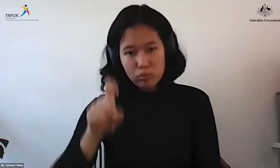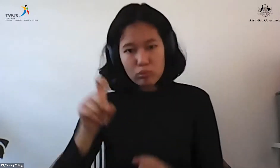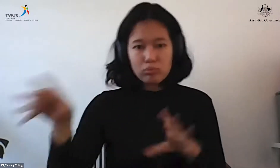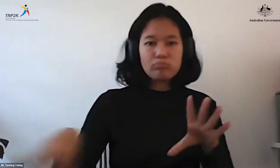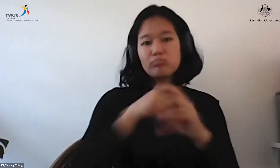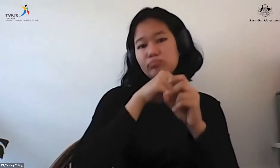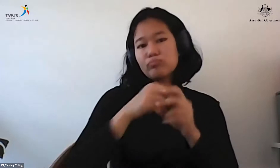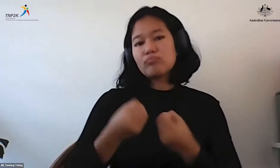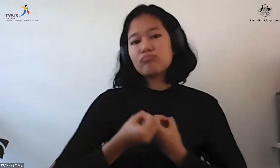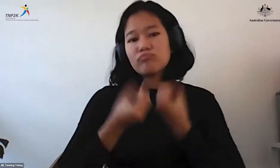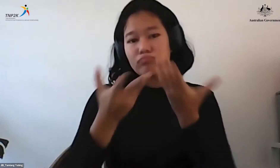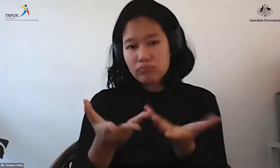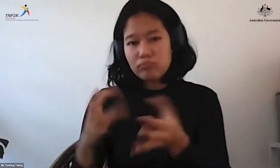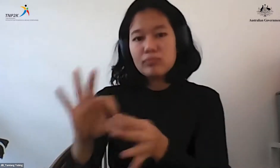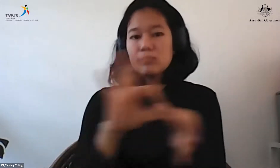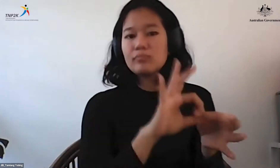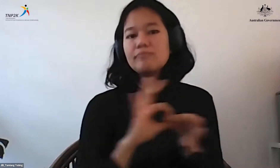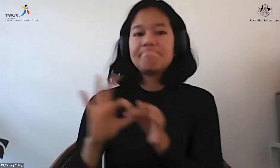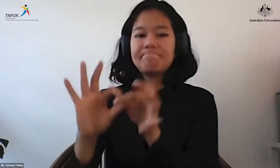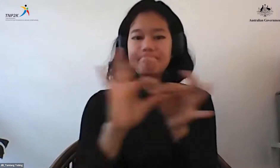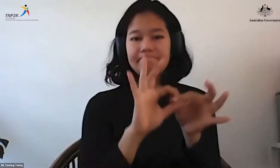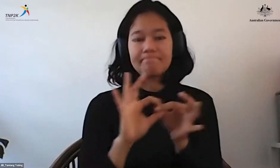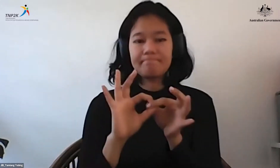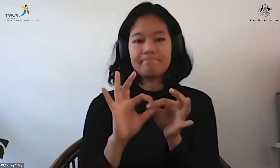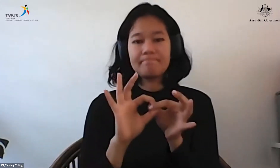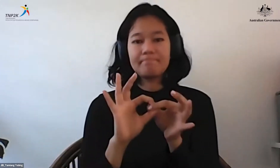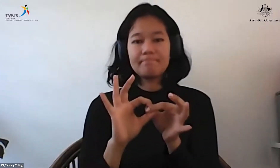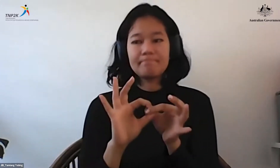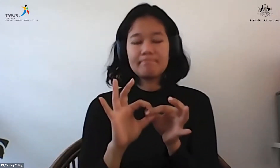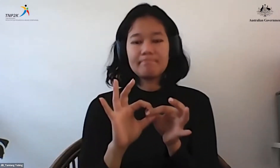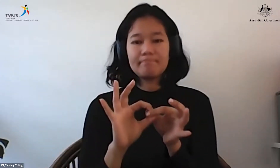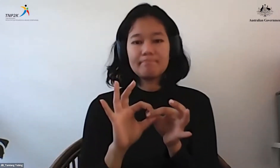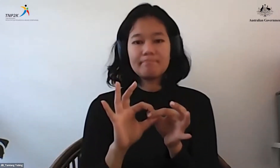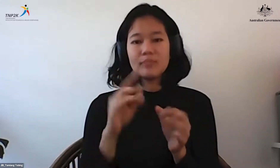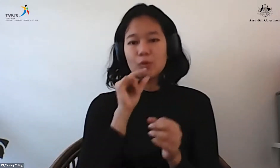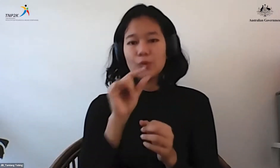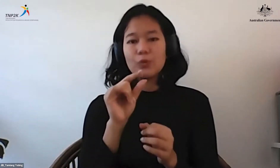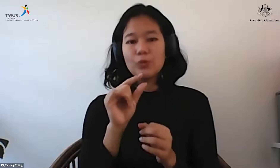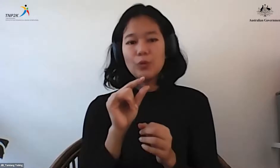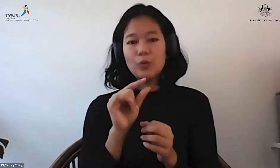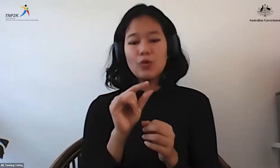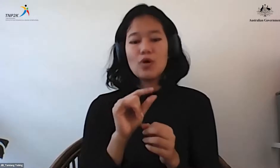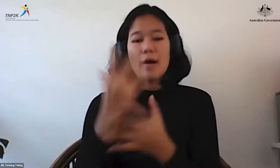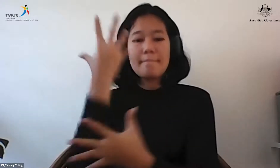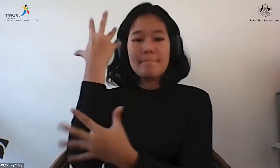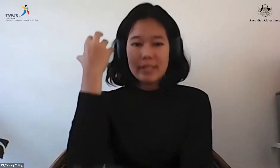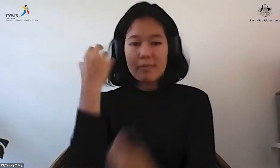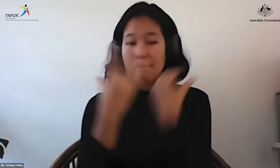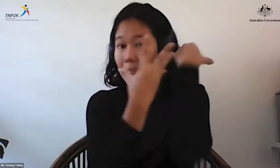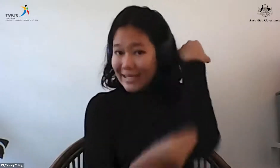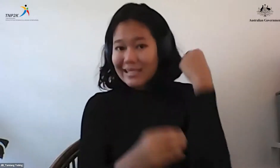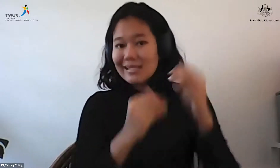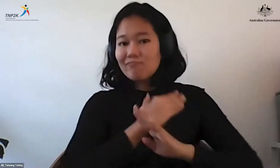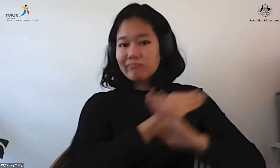melakukan jejaring ya, bekerja sama, berkolaborasi dalam penanggulangan kemiskinan, ya, penurunan